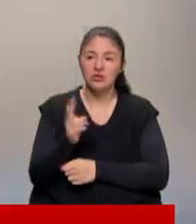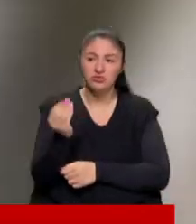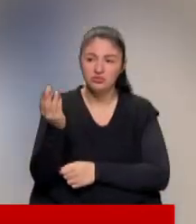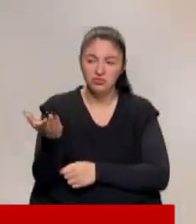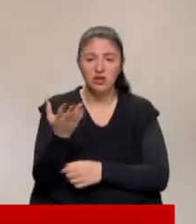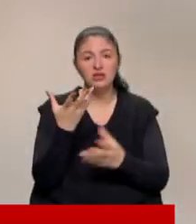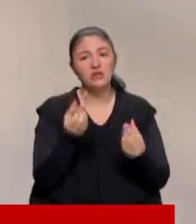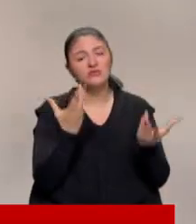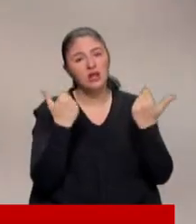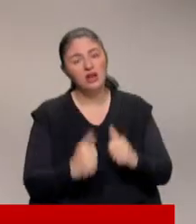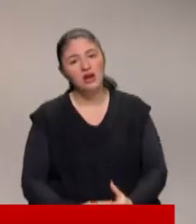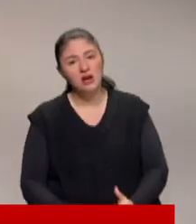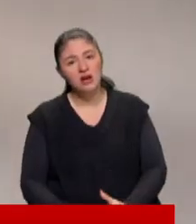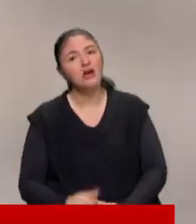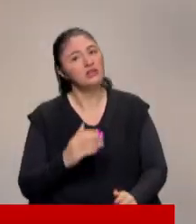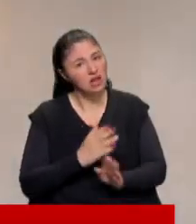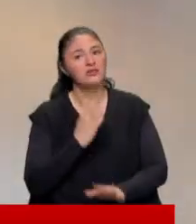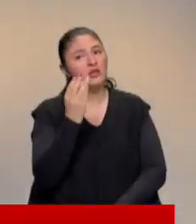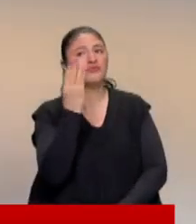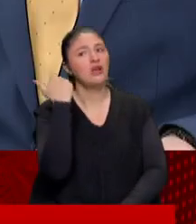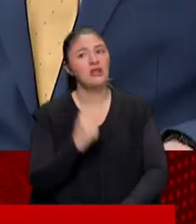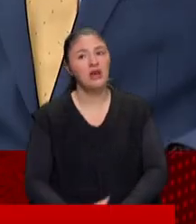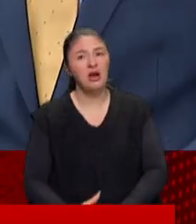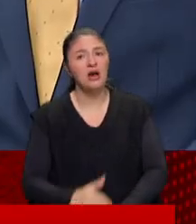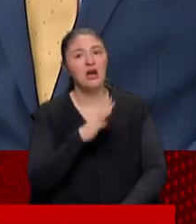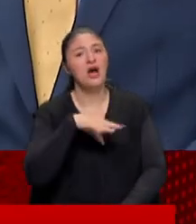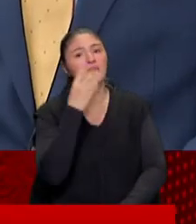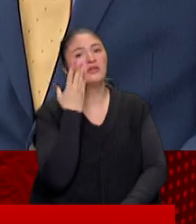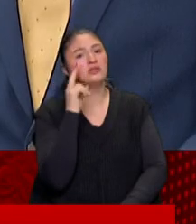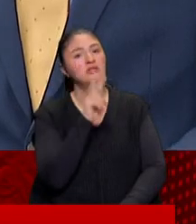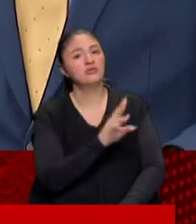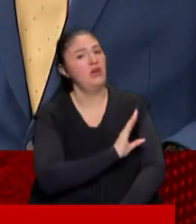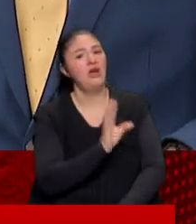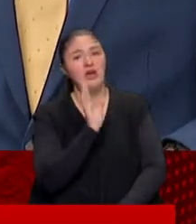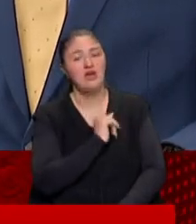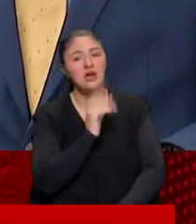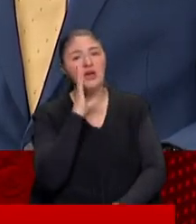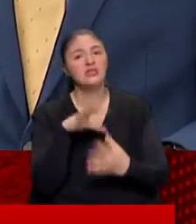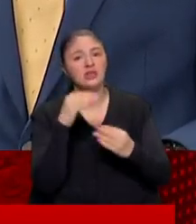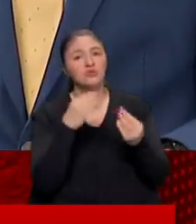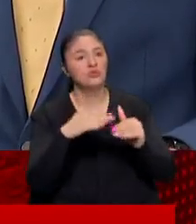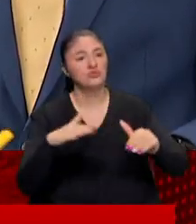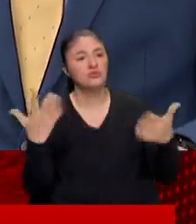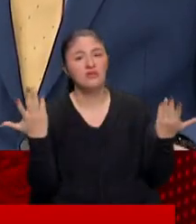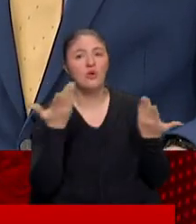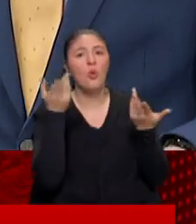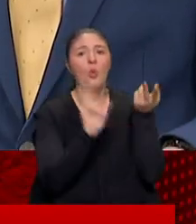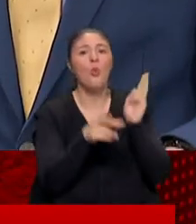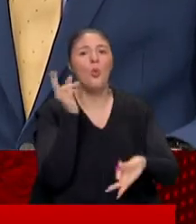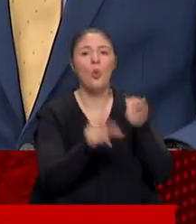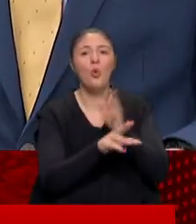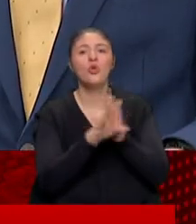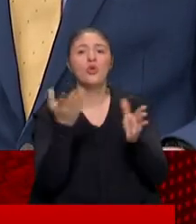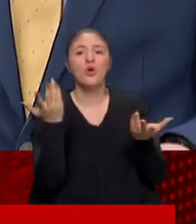karşıyayız aslında. Ne güzel Gazze'de ya. Gerçekten. Evet. Herkes seyrediyor. İnsanlar, çocuklar hani öldü,